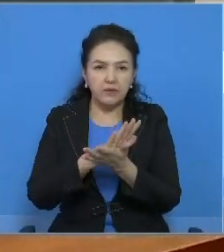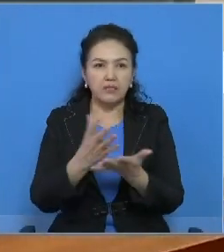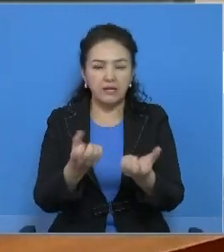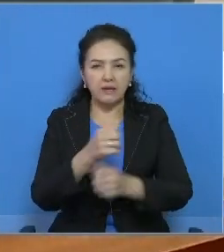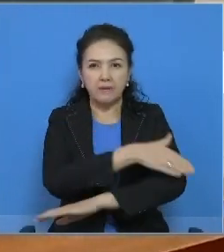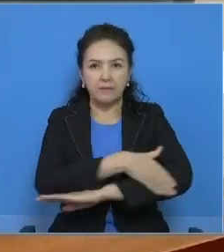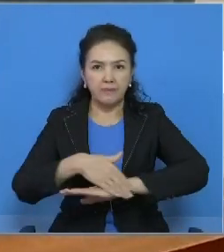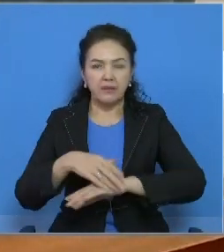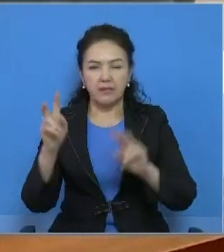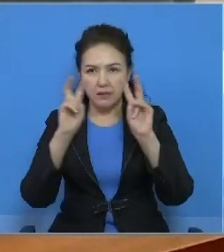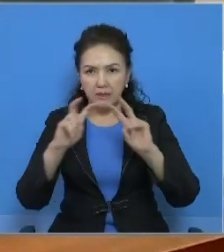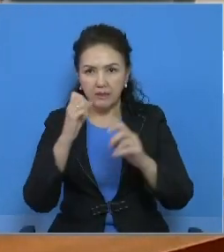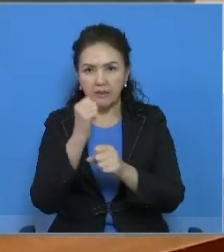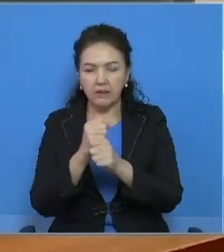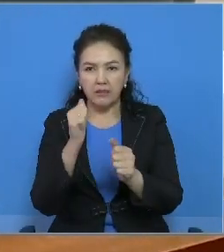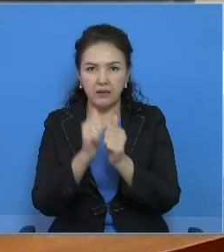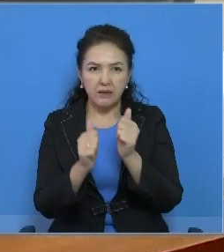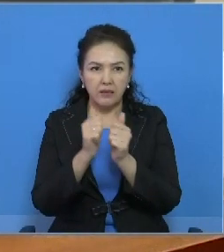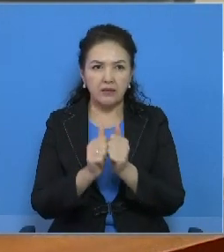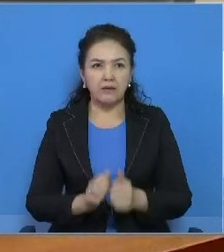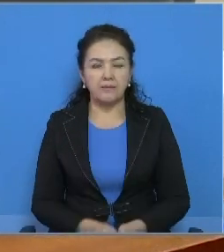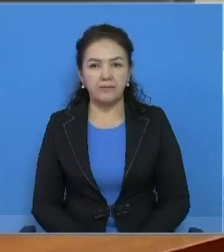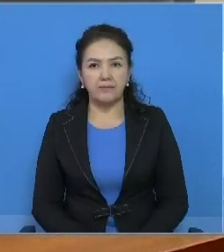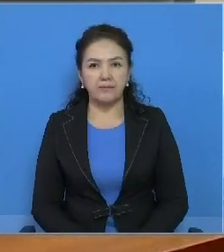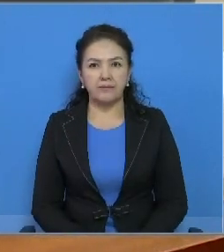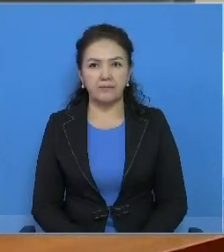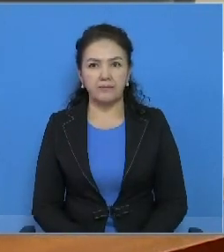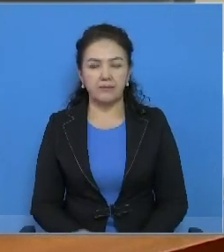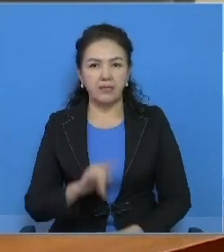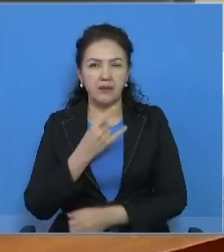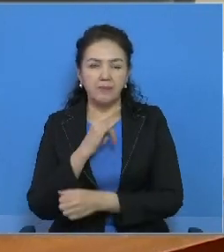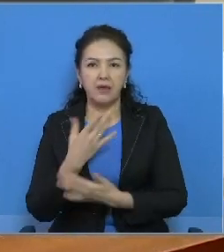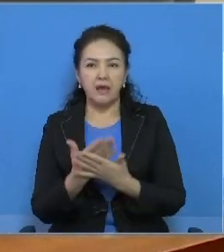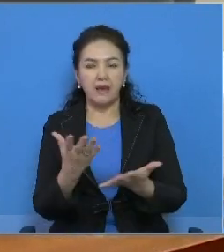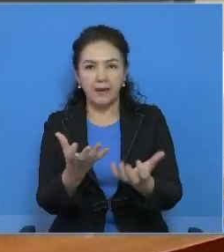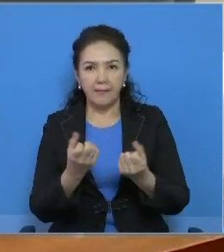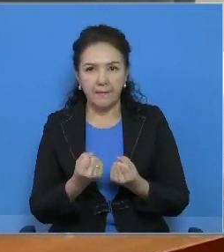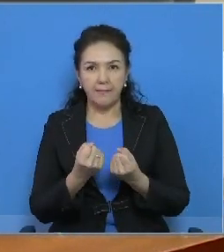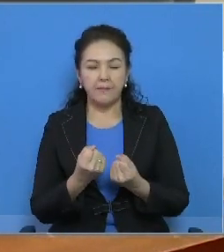мекенжайы бойынша сіз тексеріп тұрасыз. Балаңызды қазір барып аламыз.